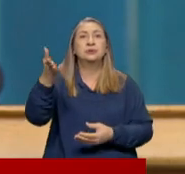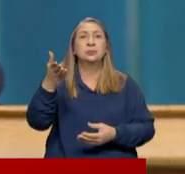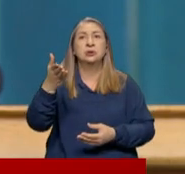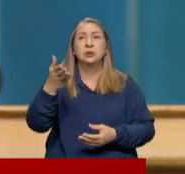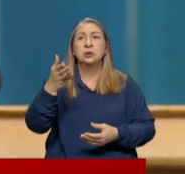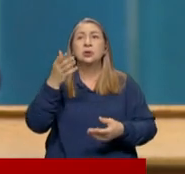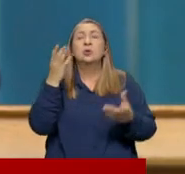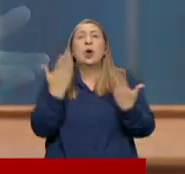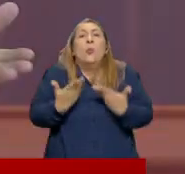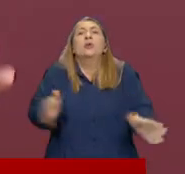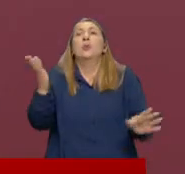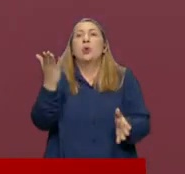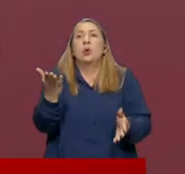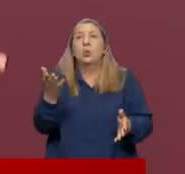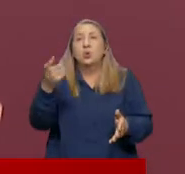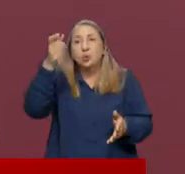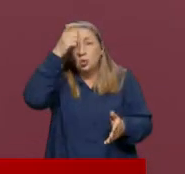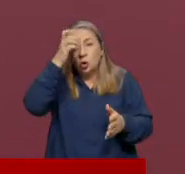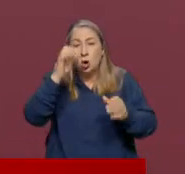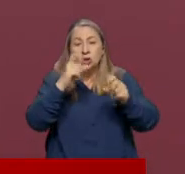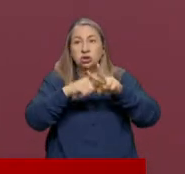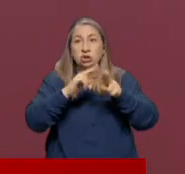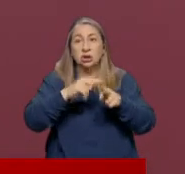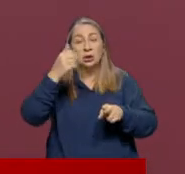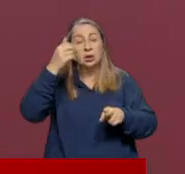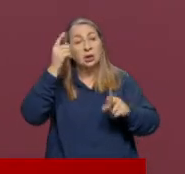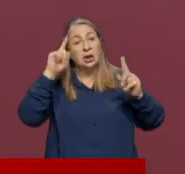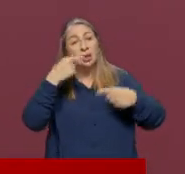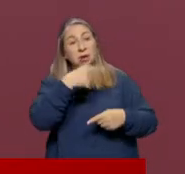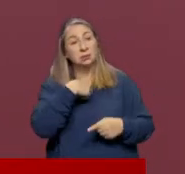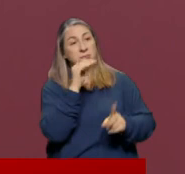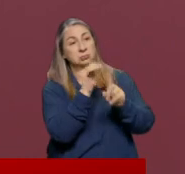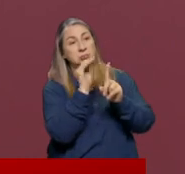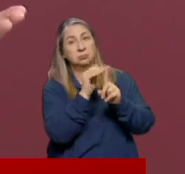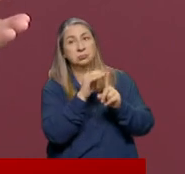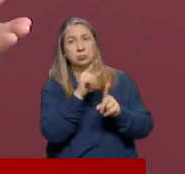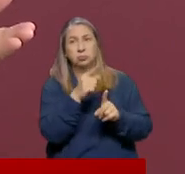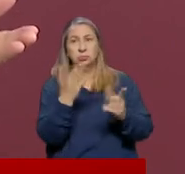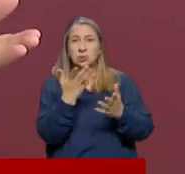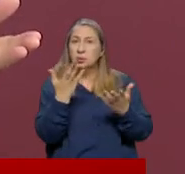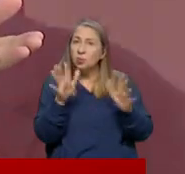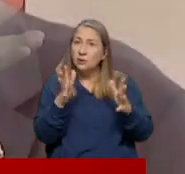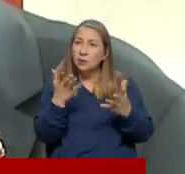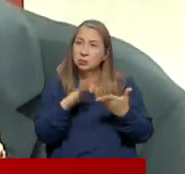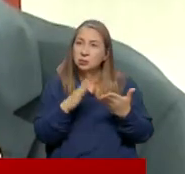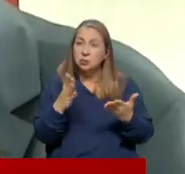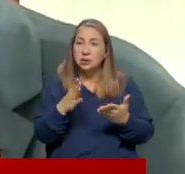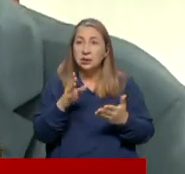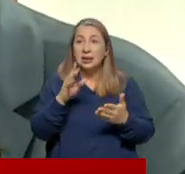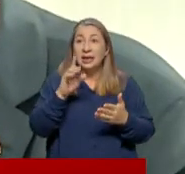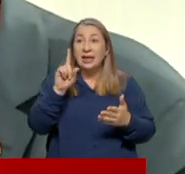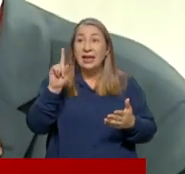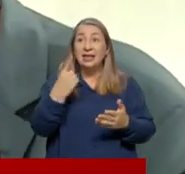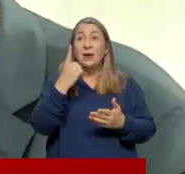bunları tahmin edemiyorum Türk Hoca yetkililerine de ben buradan sesleniyorum ya bu ne devam ettir arkadaşlar tek